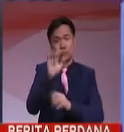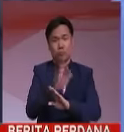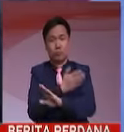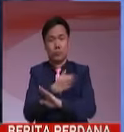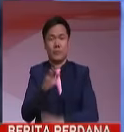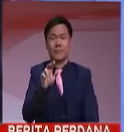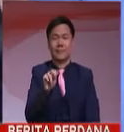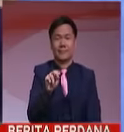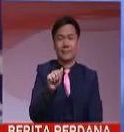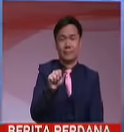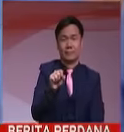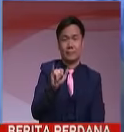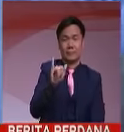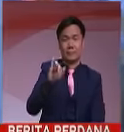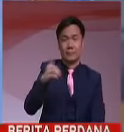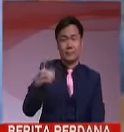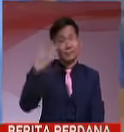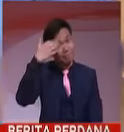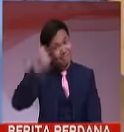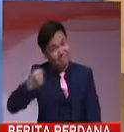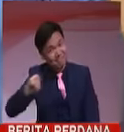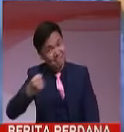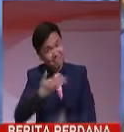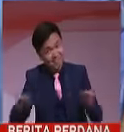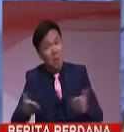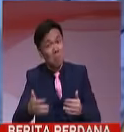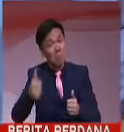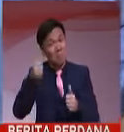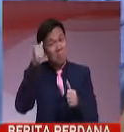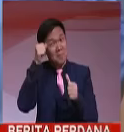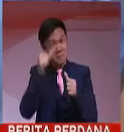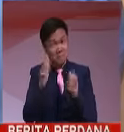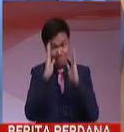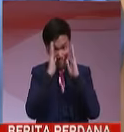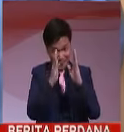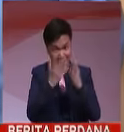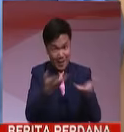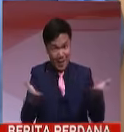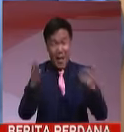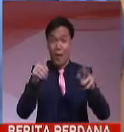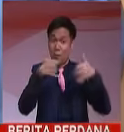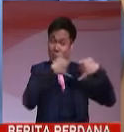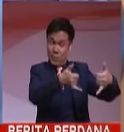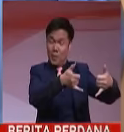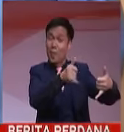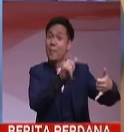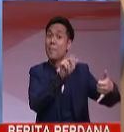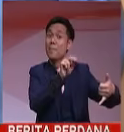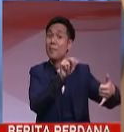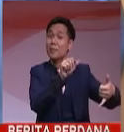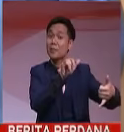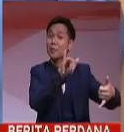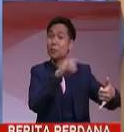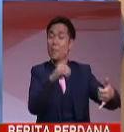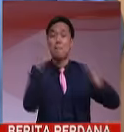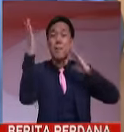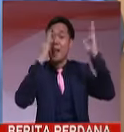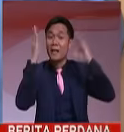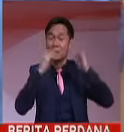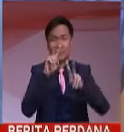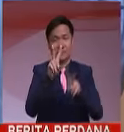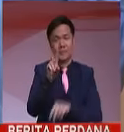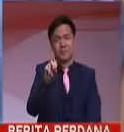Assalamualaikum jangan lupa saksikan Anugerah nasyid Malaysia Fadel 27.000 lain